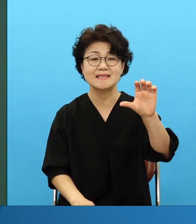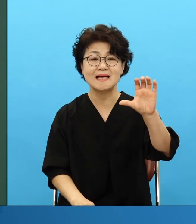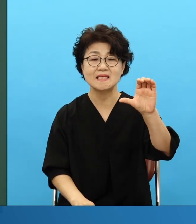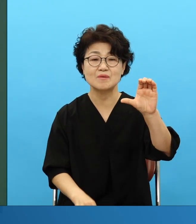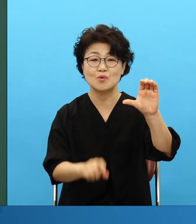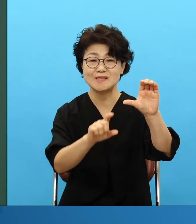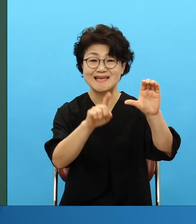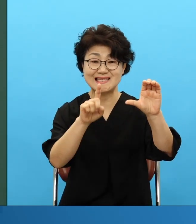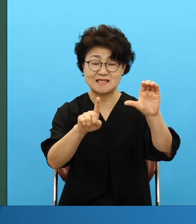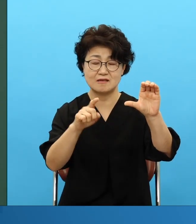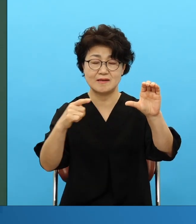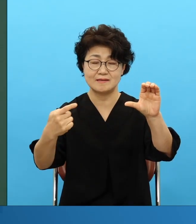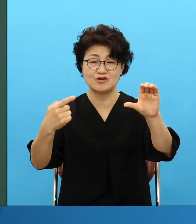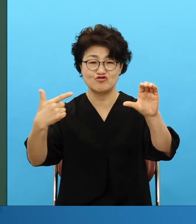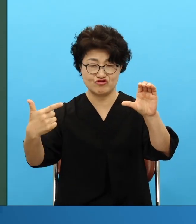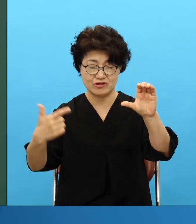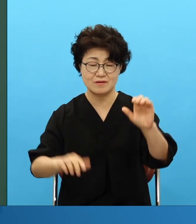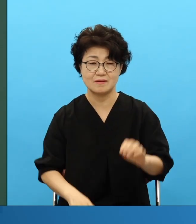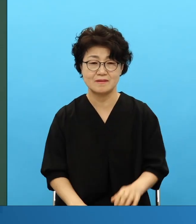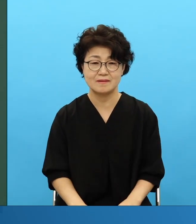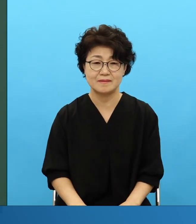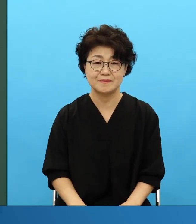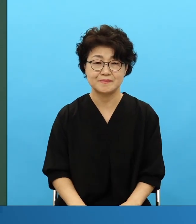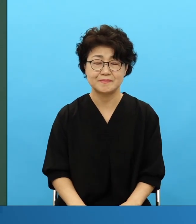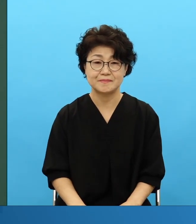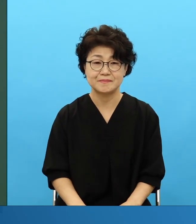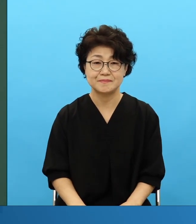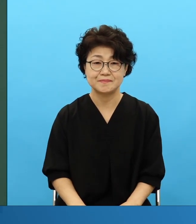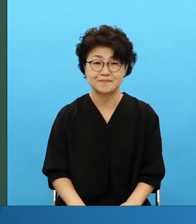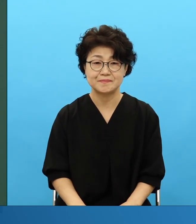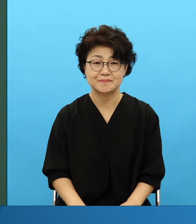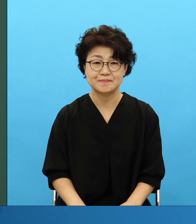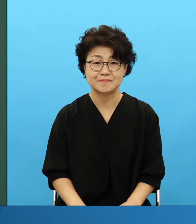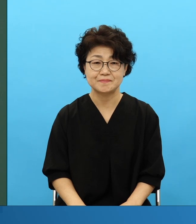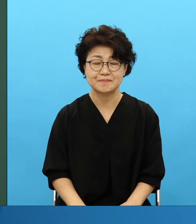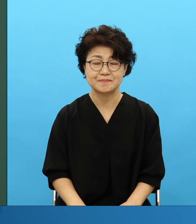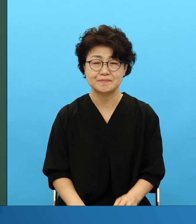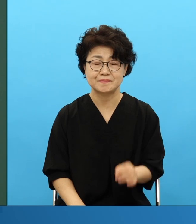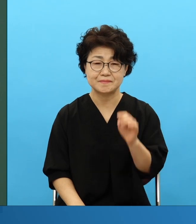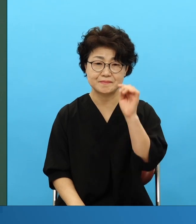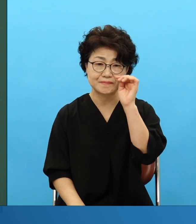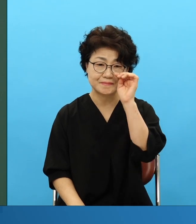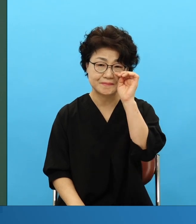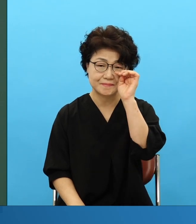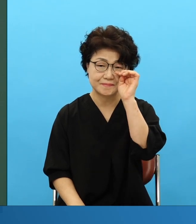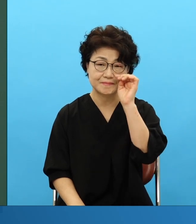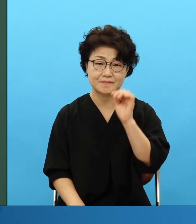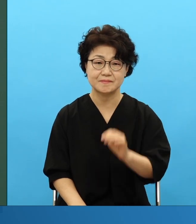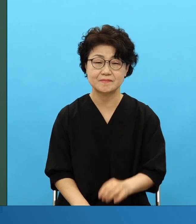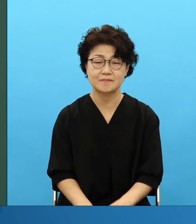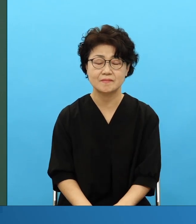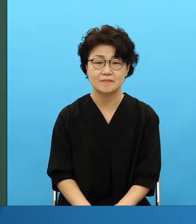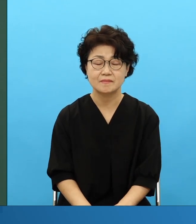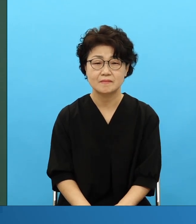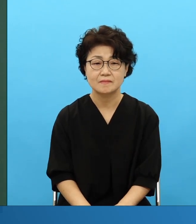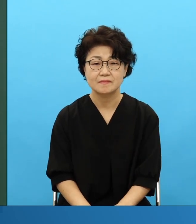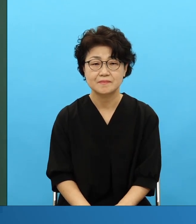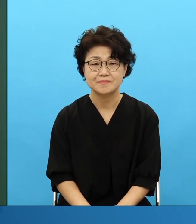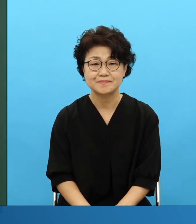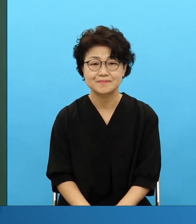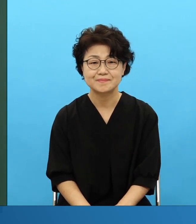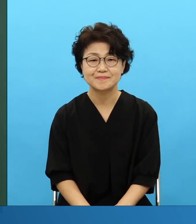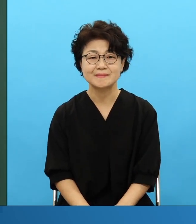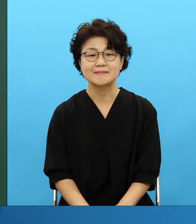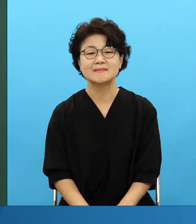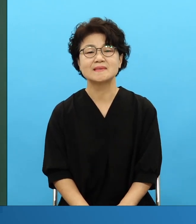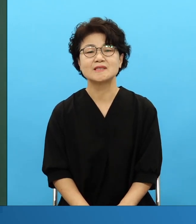상상 초월이죠. It goes beyond 요셉도 imagination. 놀랐을 거예요. Even Joseph was 총리가 shocked. 되고 갑자기. He's all of a sudden a prime minister. 이게 그냥 일어난